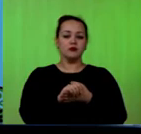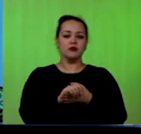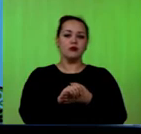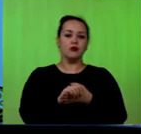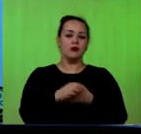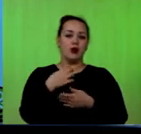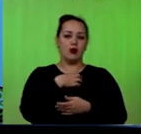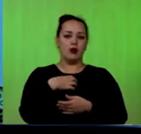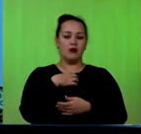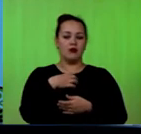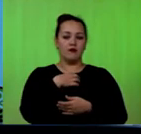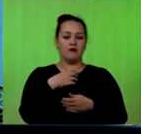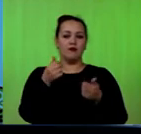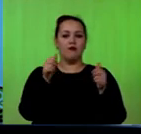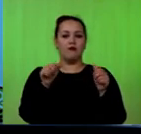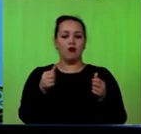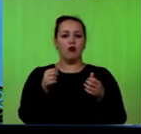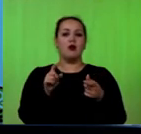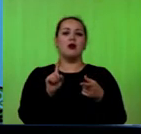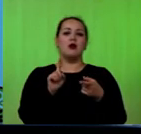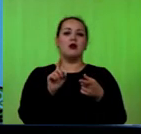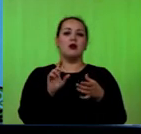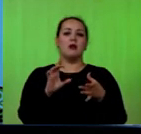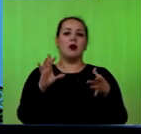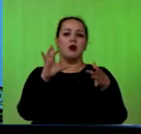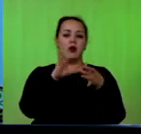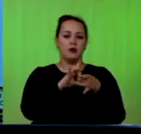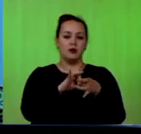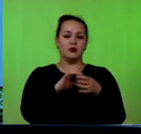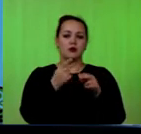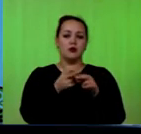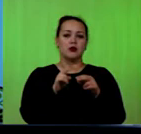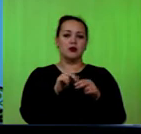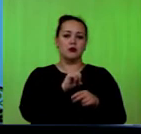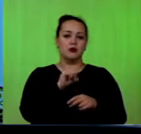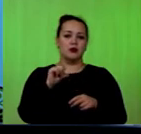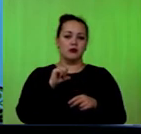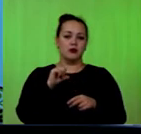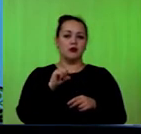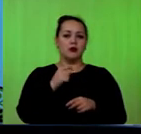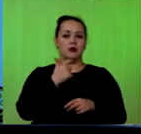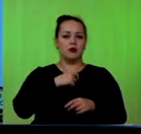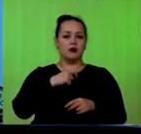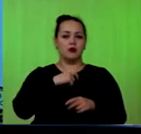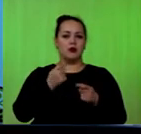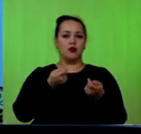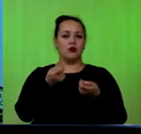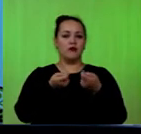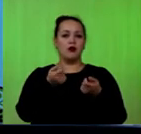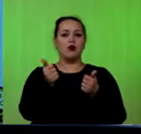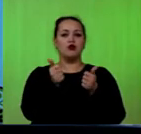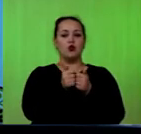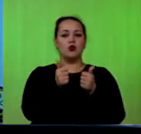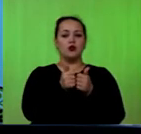такого объединения является самостоятельность и самоуправление с целью соседской взаимопомощи